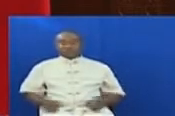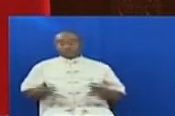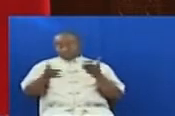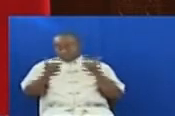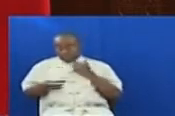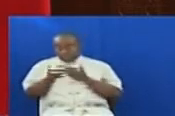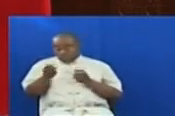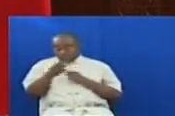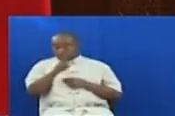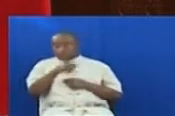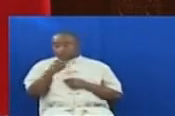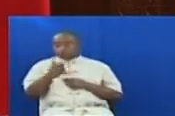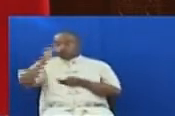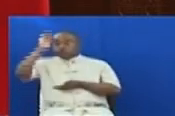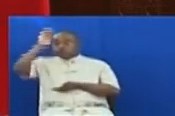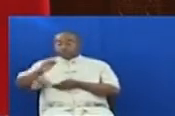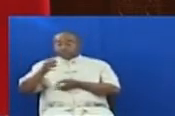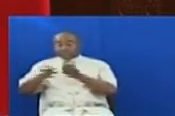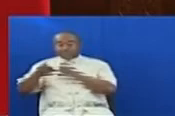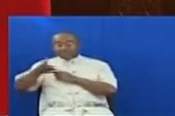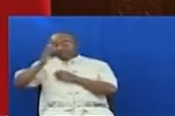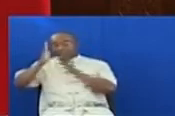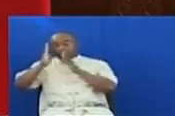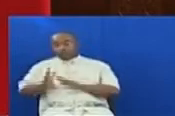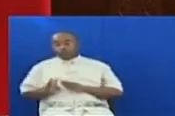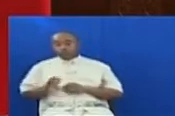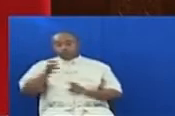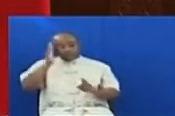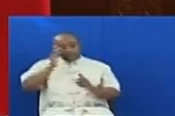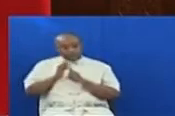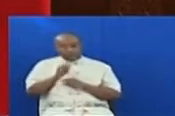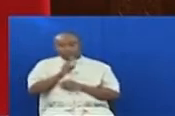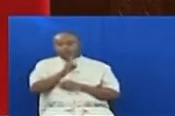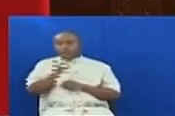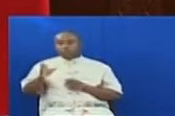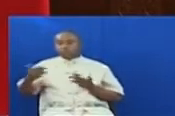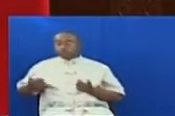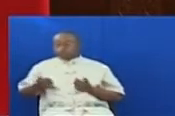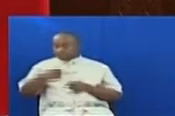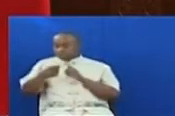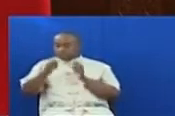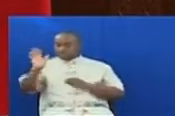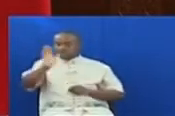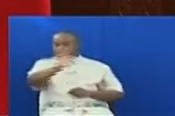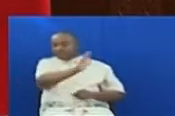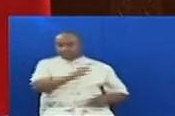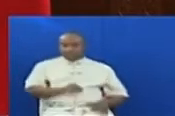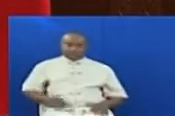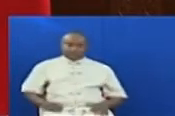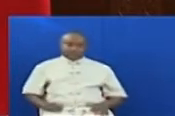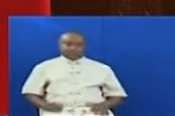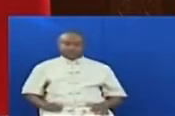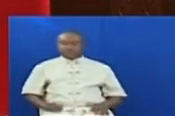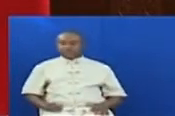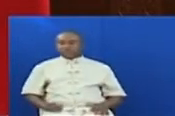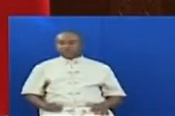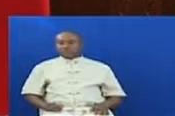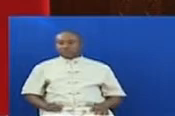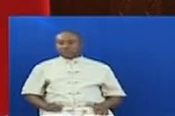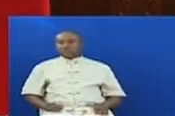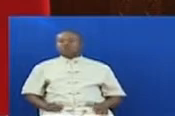kutosha, zipunguze utegemezi wa serikali kuu ili halmashauri ziweze kuendesha miradi yake. Hiyo ni solution muhimu sana